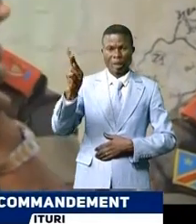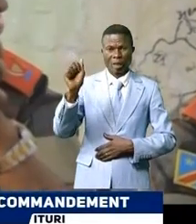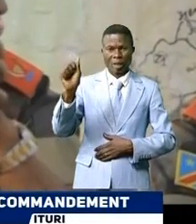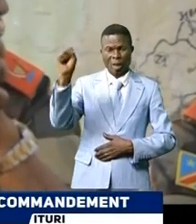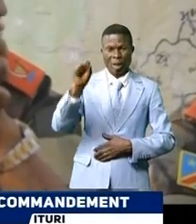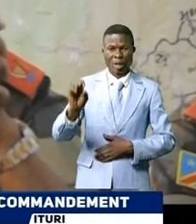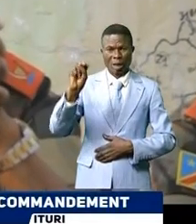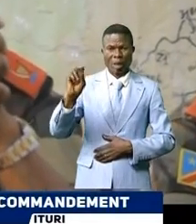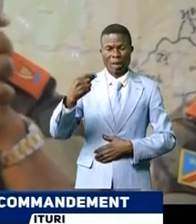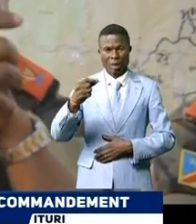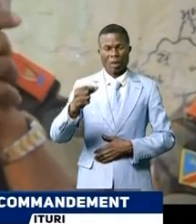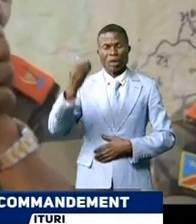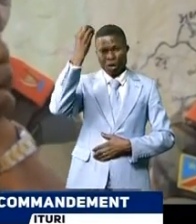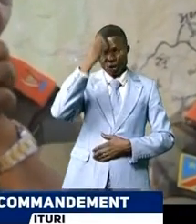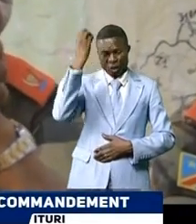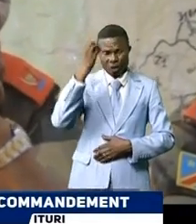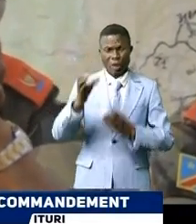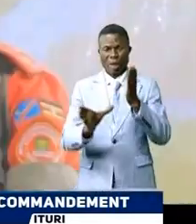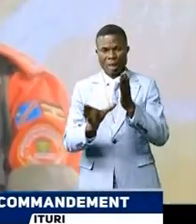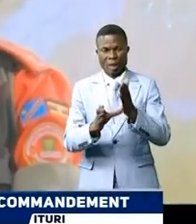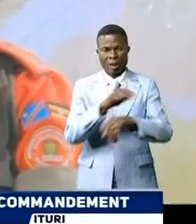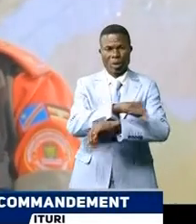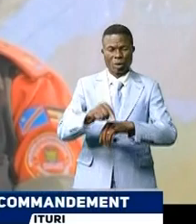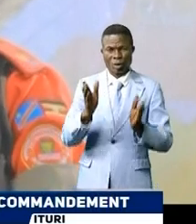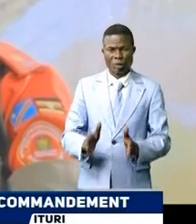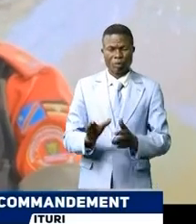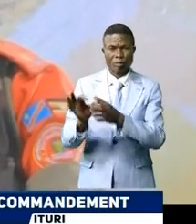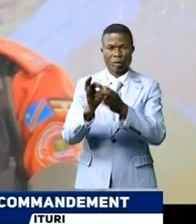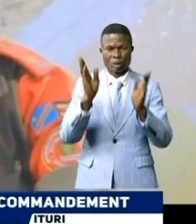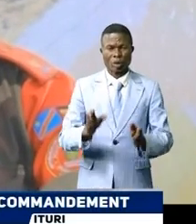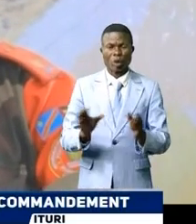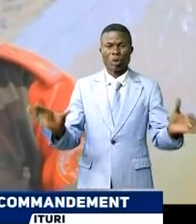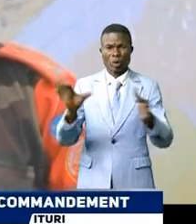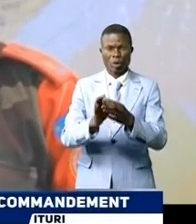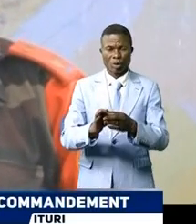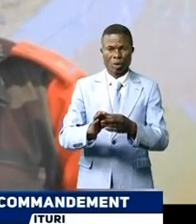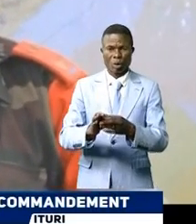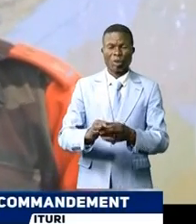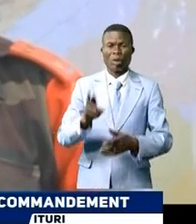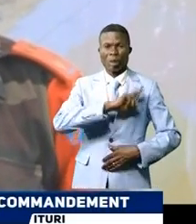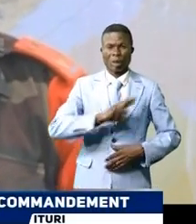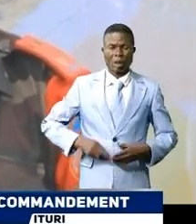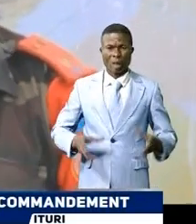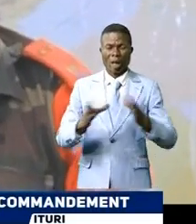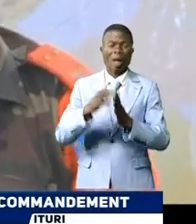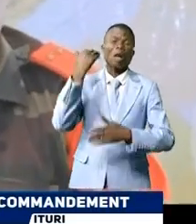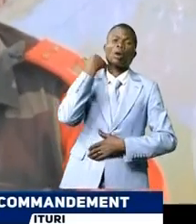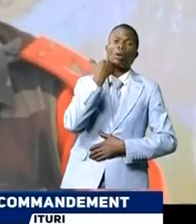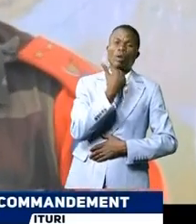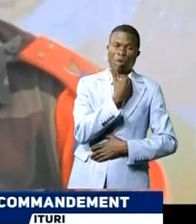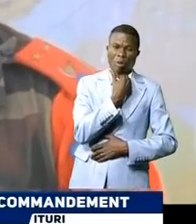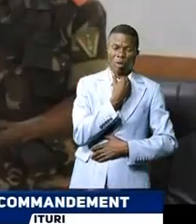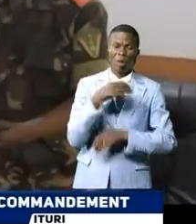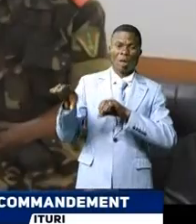le commandant second en charge de l'administration. Au coordonnateur de la mutualisation des forces RDC Ouganda et a présidé